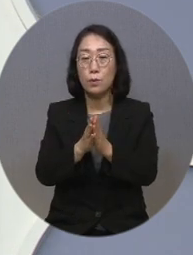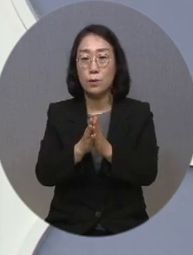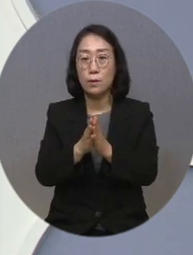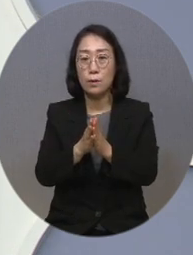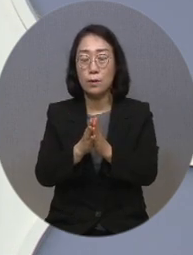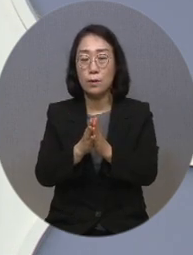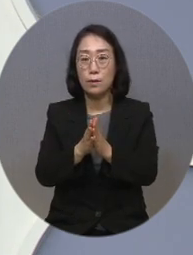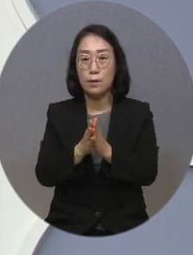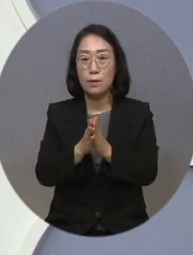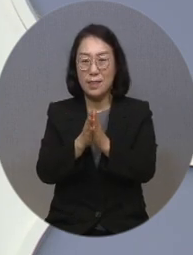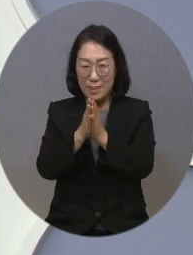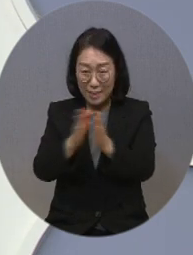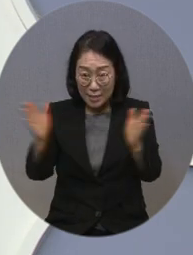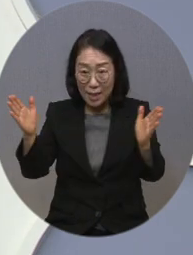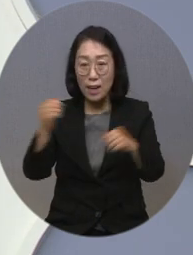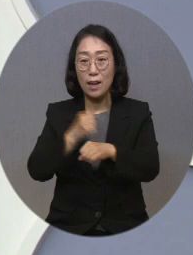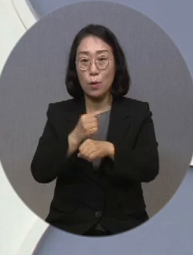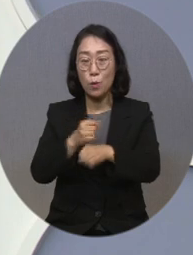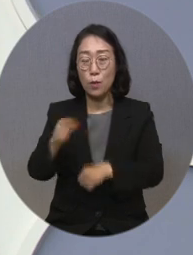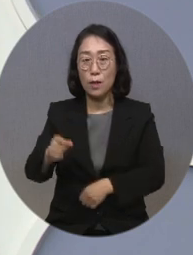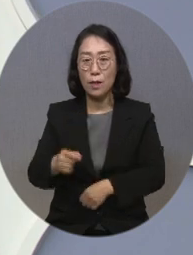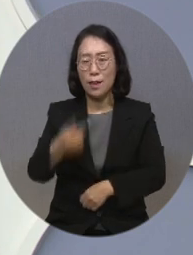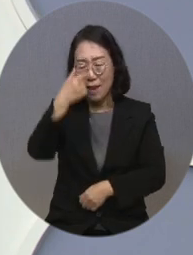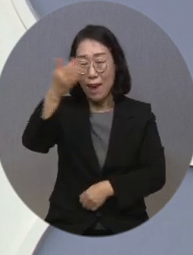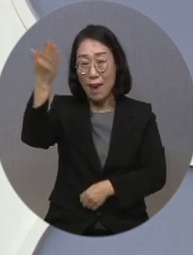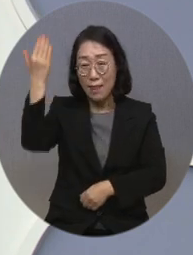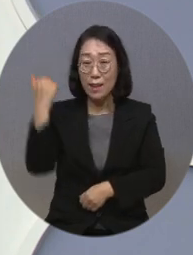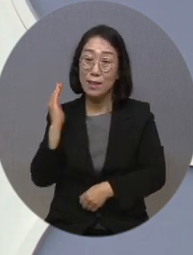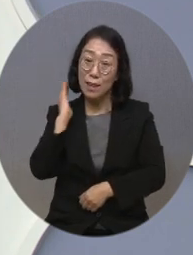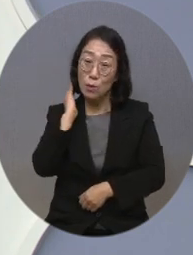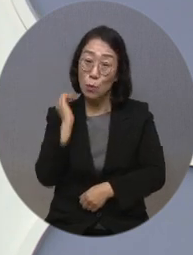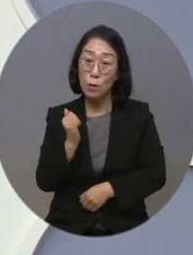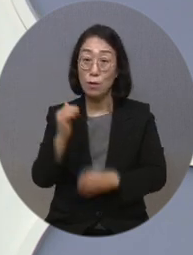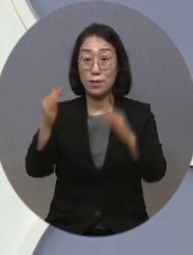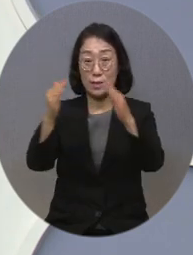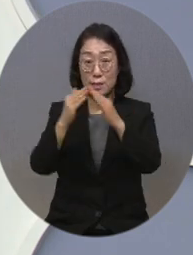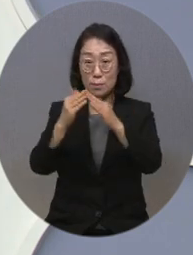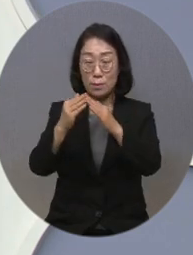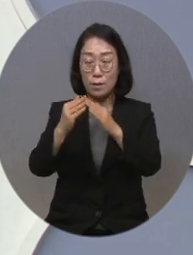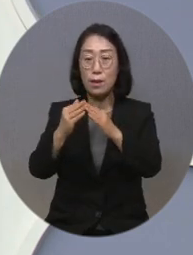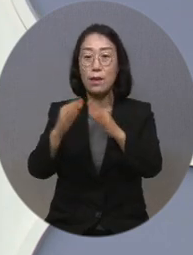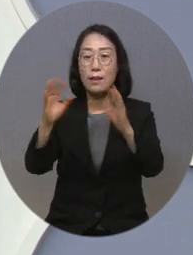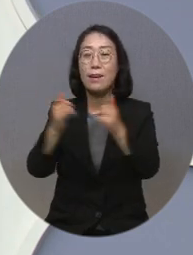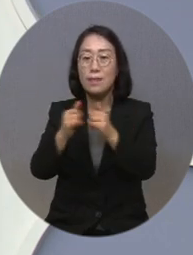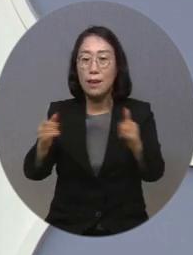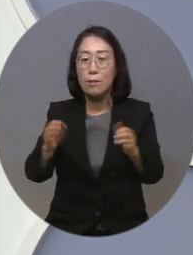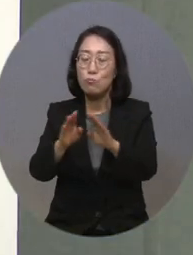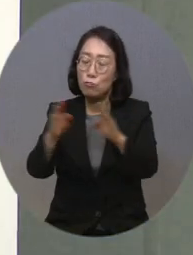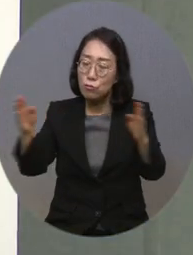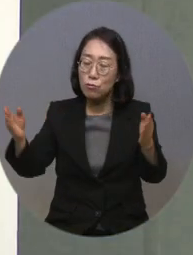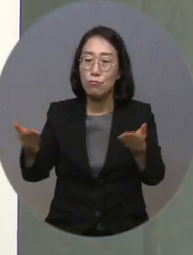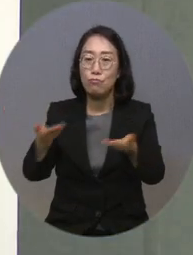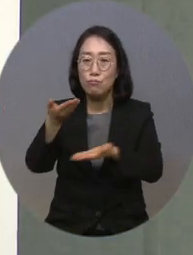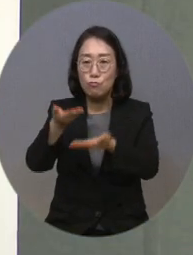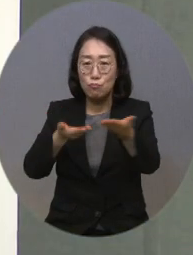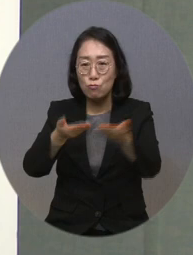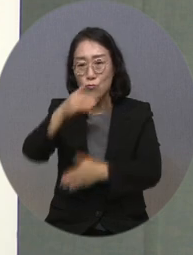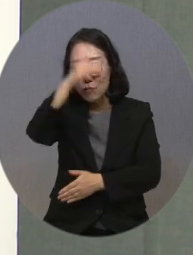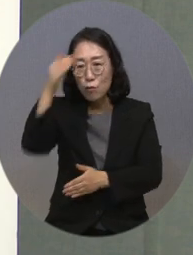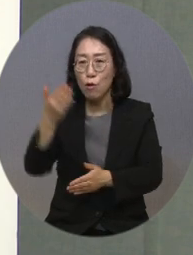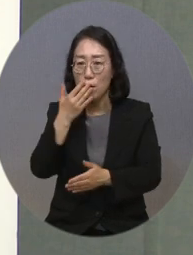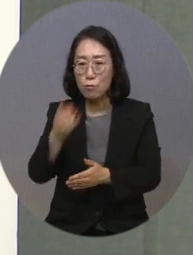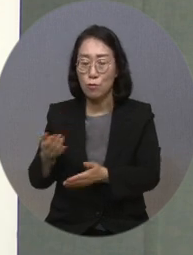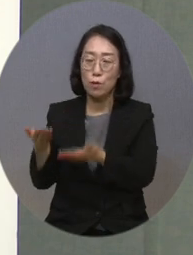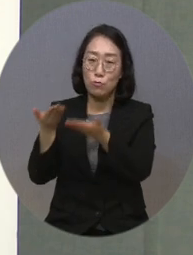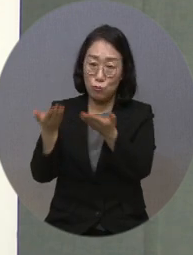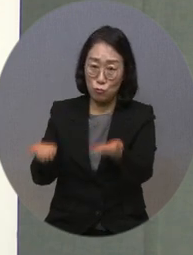열어가고 또 청와대를 국민에게 돌려주는 새 정부가 탄생하기를 저는 기대하고 있습니다. 그러세요.